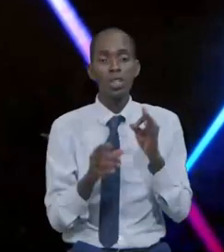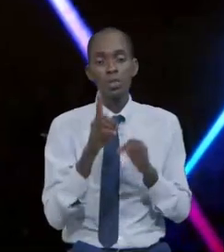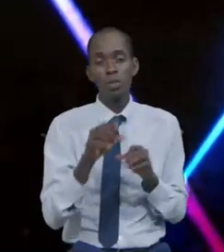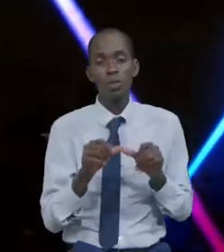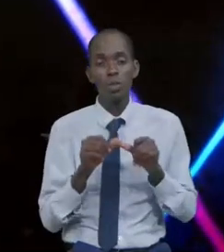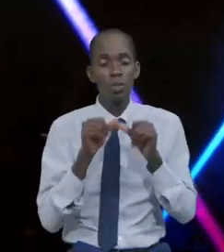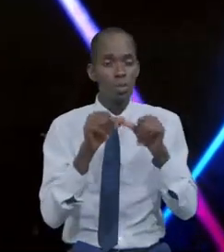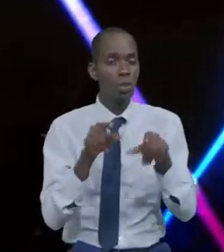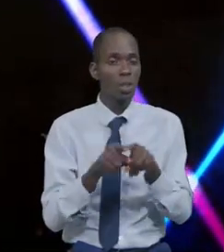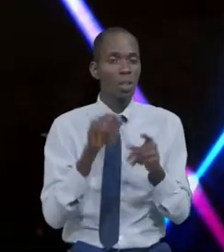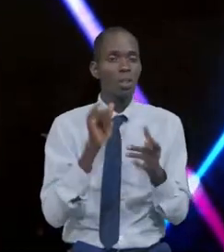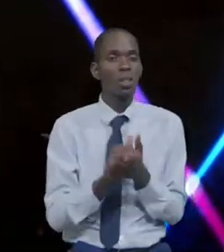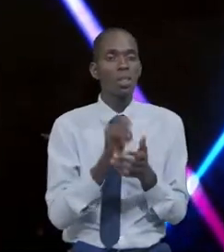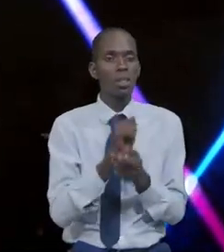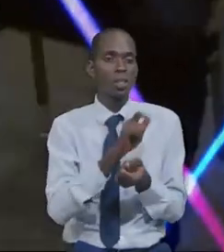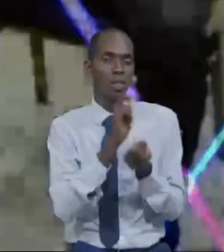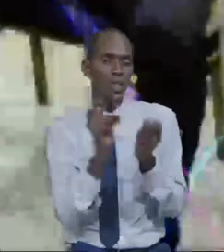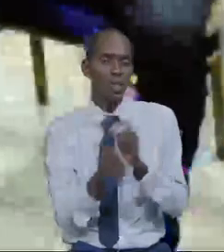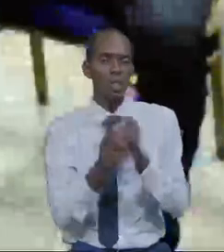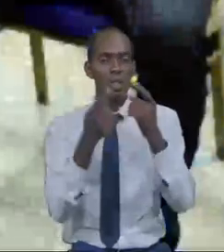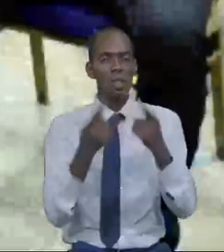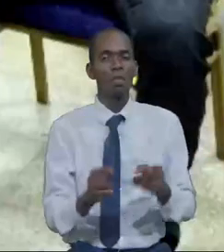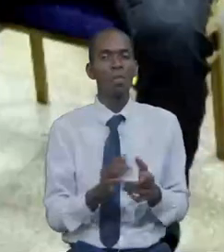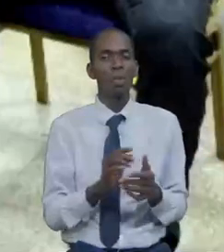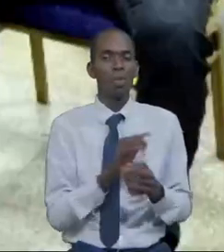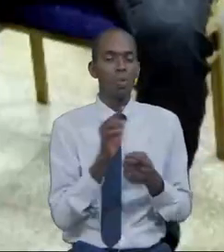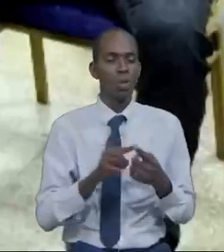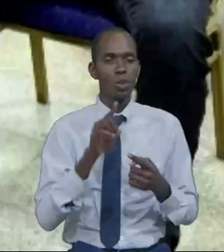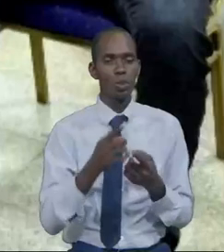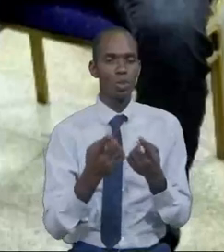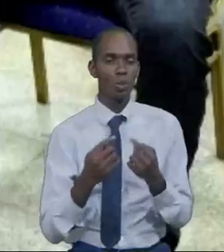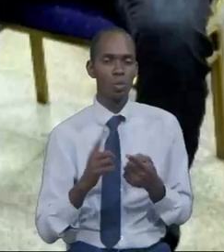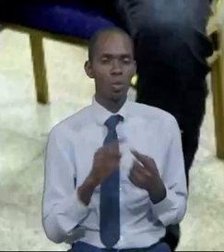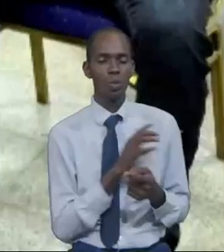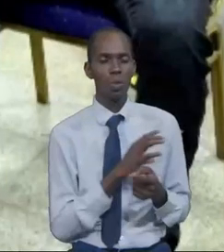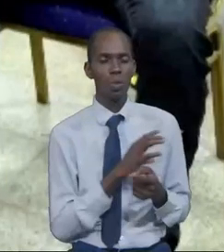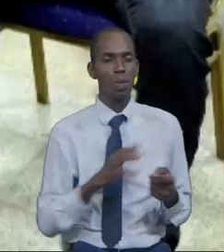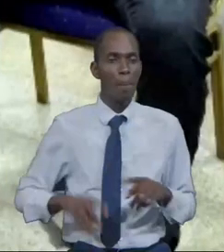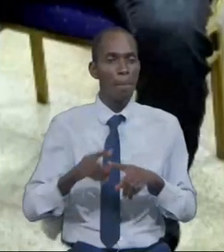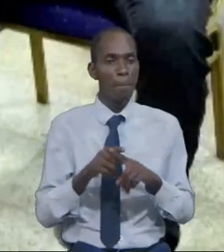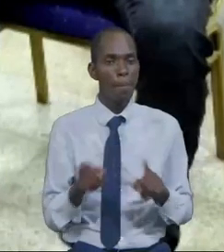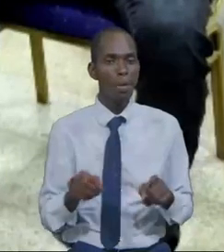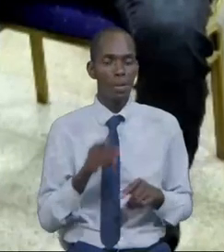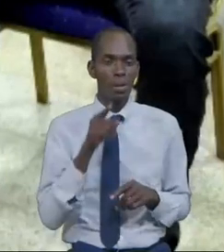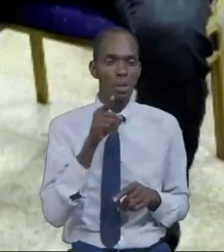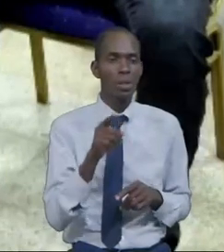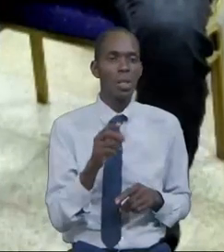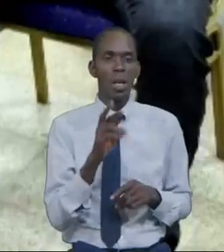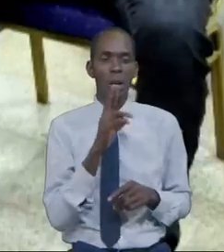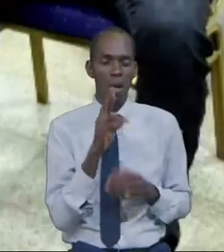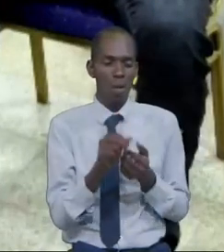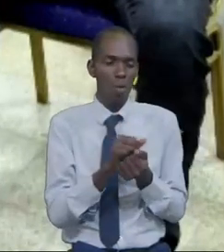Mais un changement est survenu. Lorsque vous venez à Christ, mais vous avez été